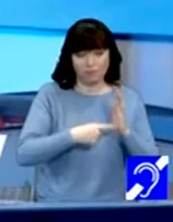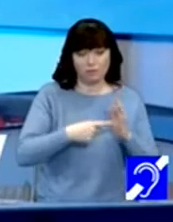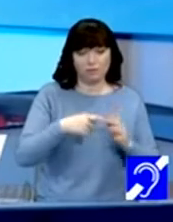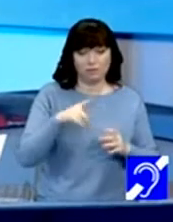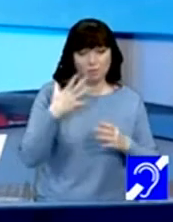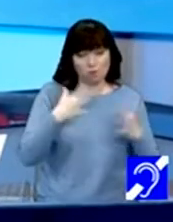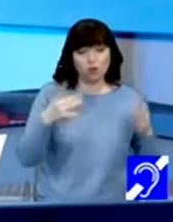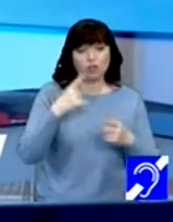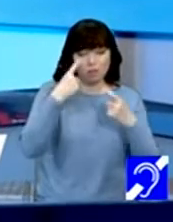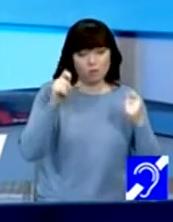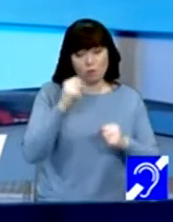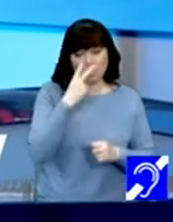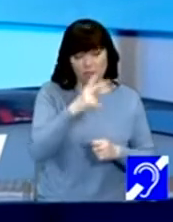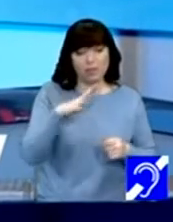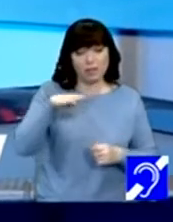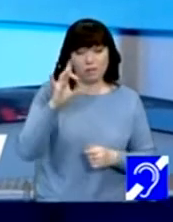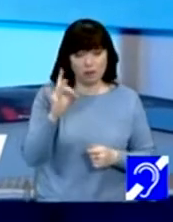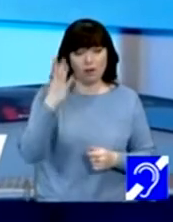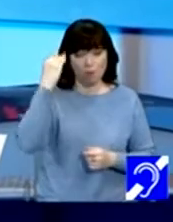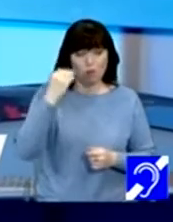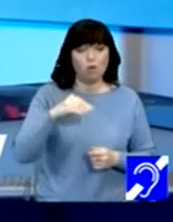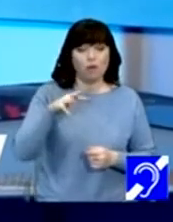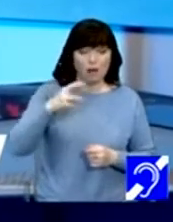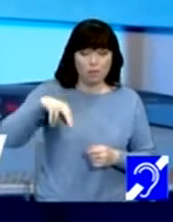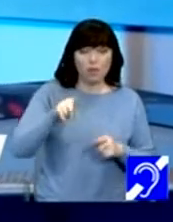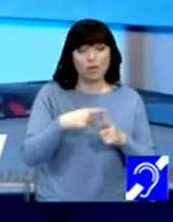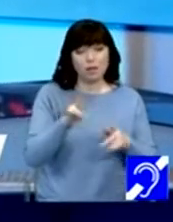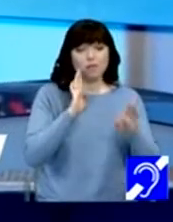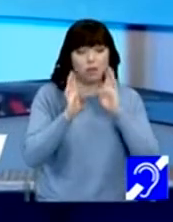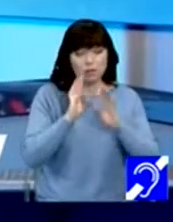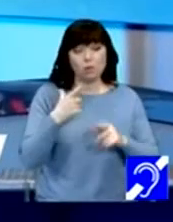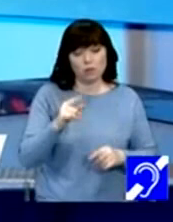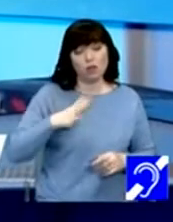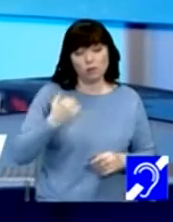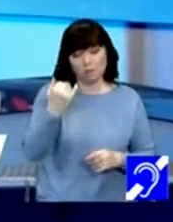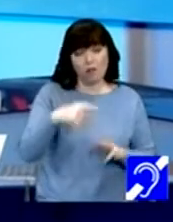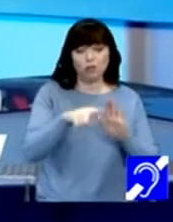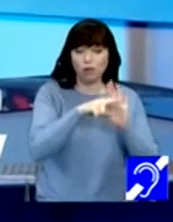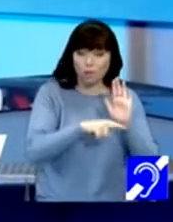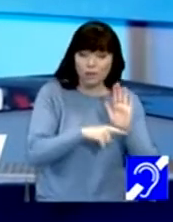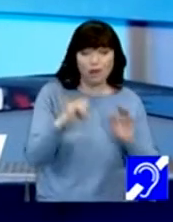multe informații găsiți pe tvremoldova.md sau pe pagina noastră de Facebook, unde așteptăm și opiniile